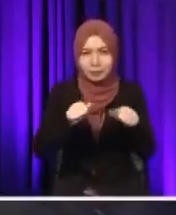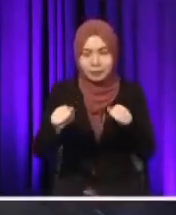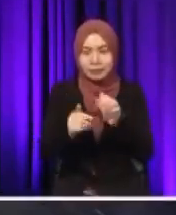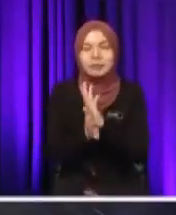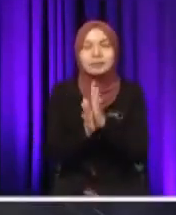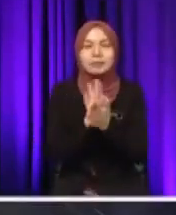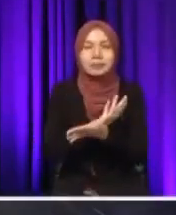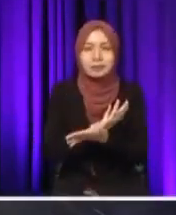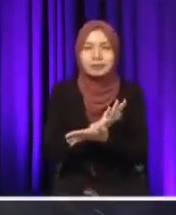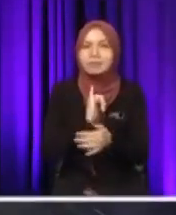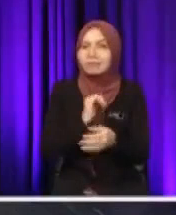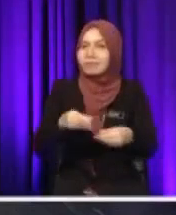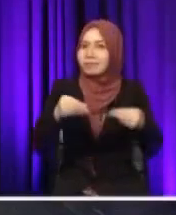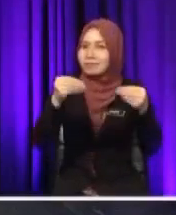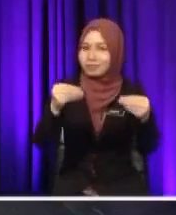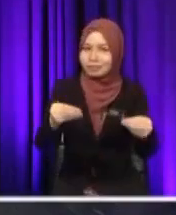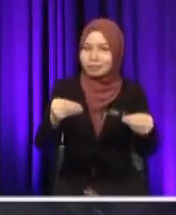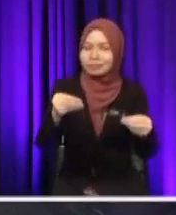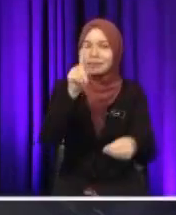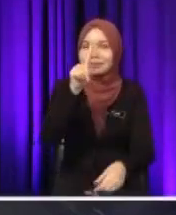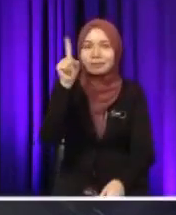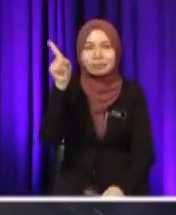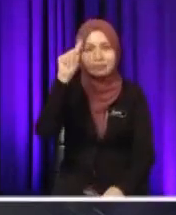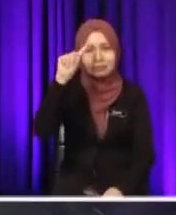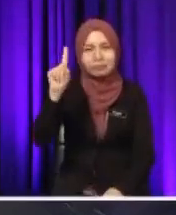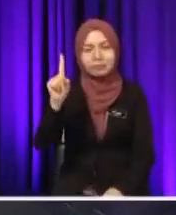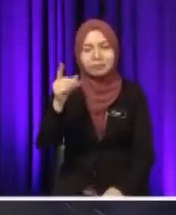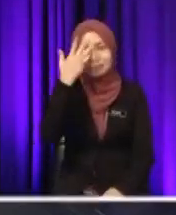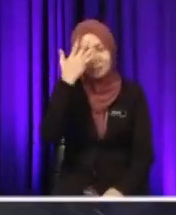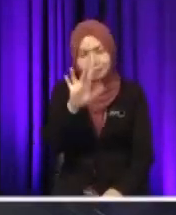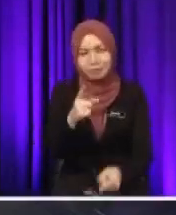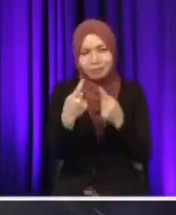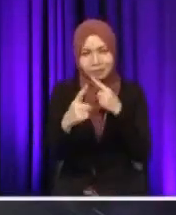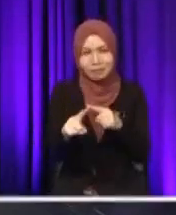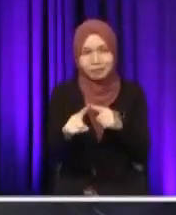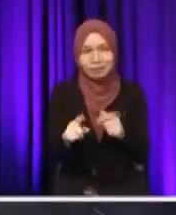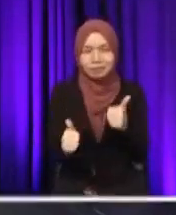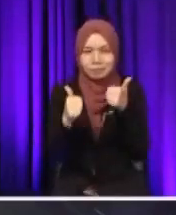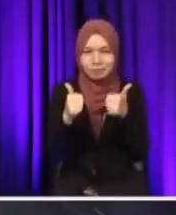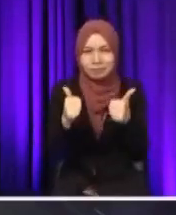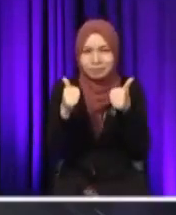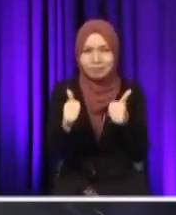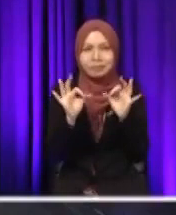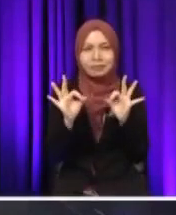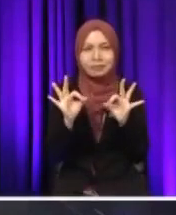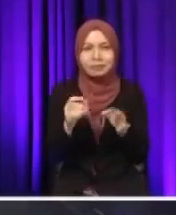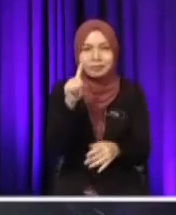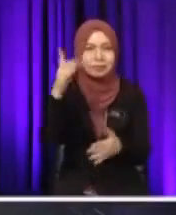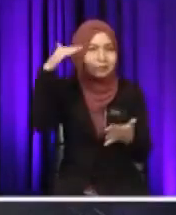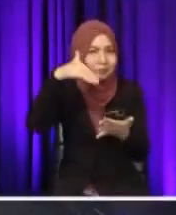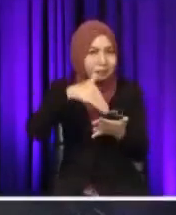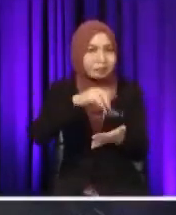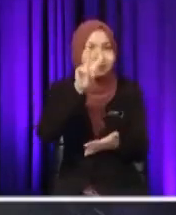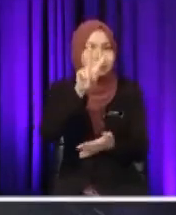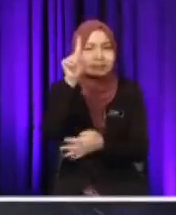bintang untuk Chris. Okay. Dan akhir sekali bintang yang terakhir? Ada. Okey, satu lagi untuk Chris. Dapat